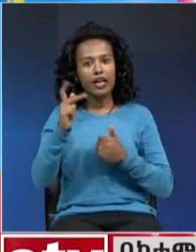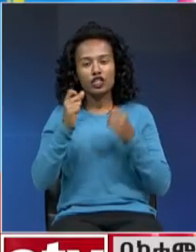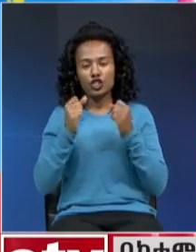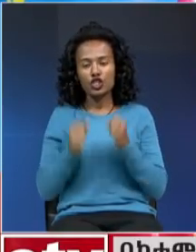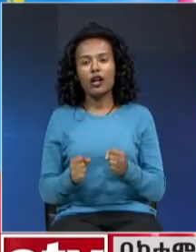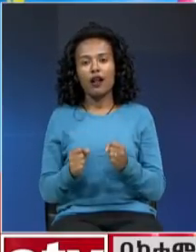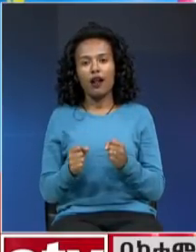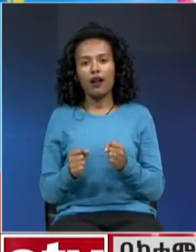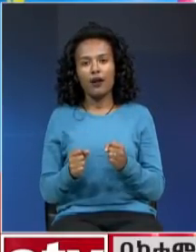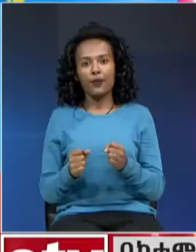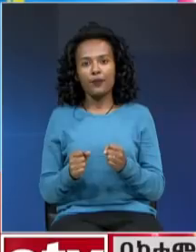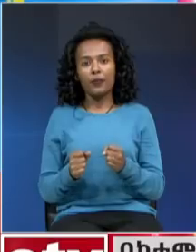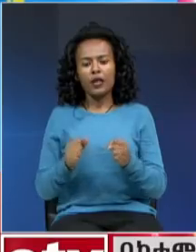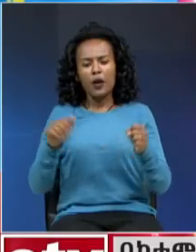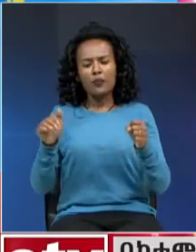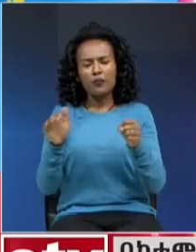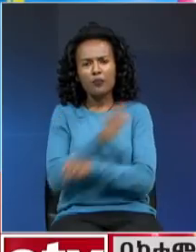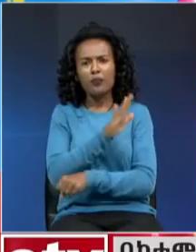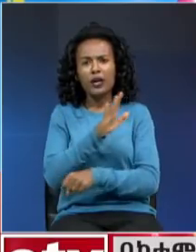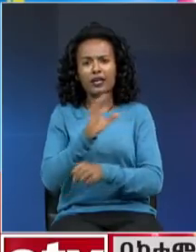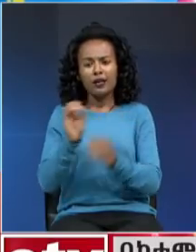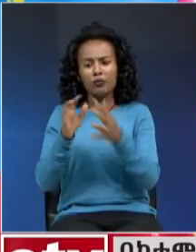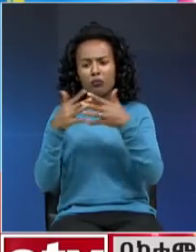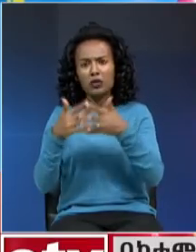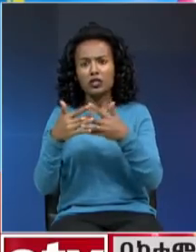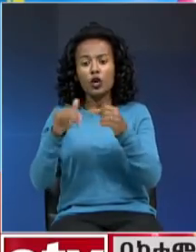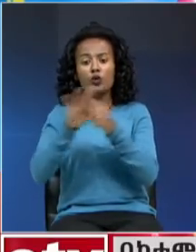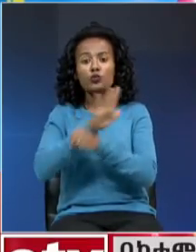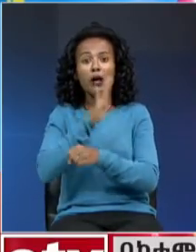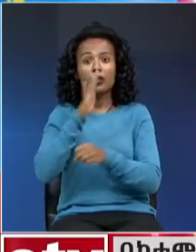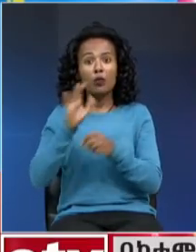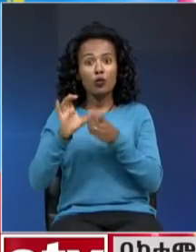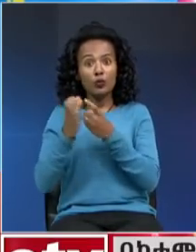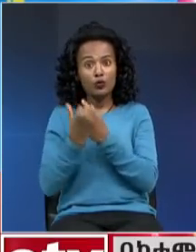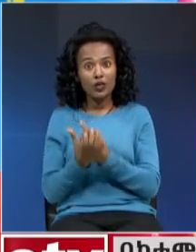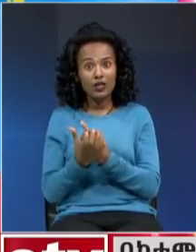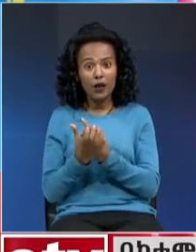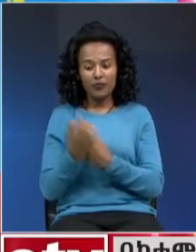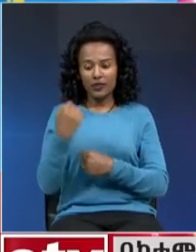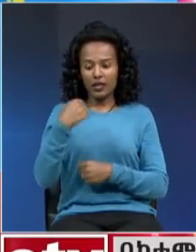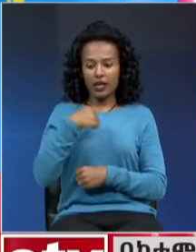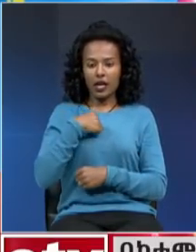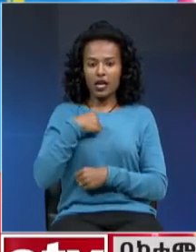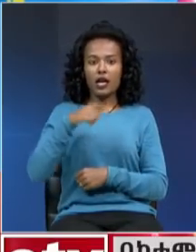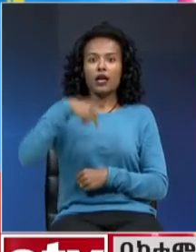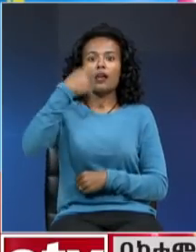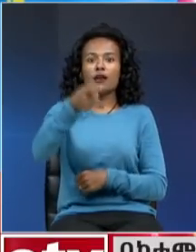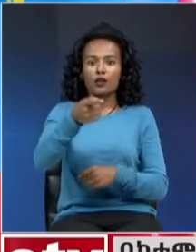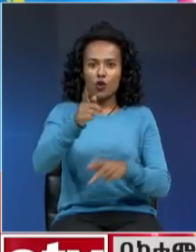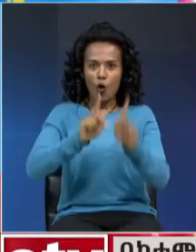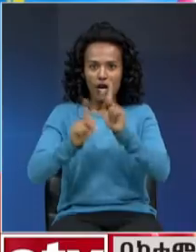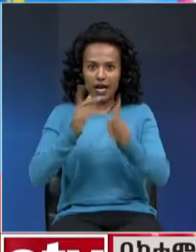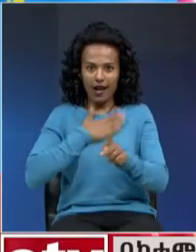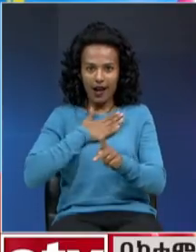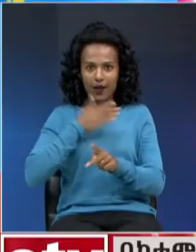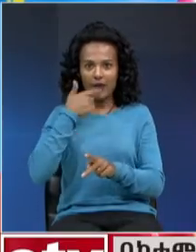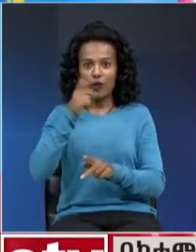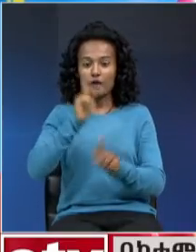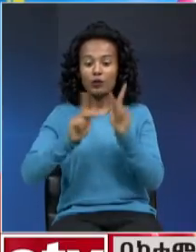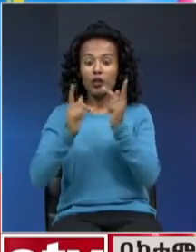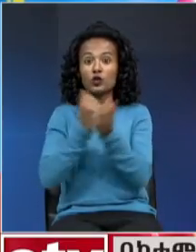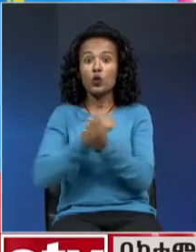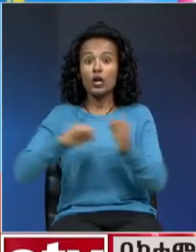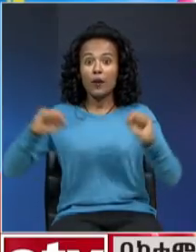ችለናል። በቂና ብቁ መሳሪያዎች ባልተሟሉበት ሁኔታ ከኔ ለወገኔ ብለው ህዝባቸውን